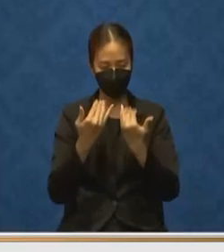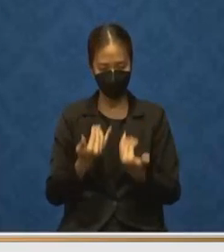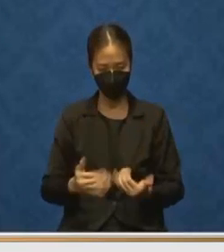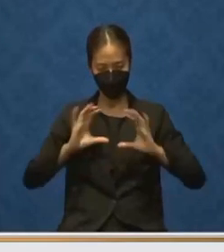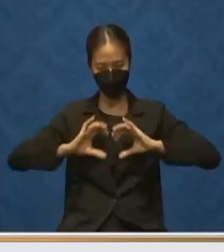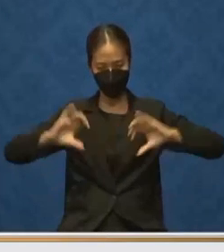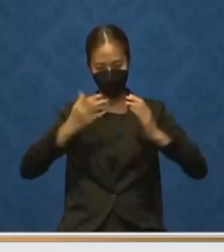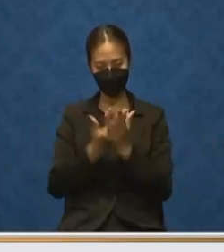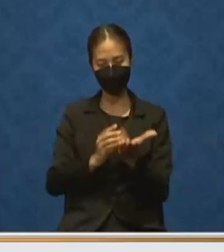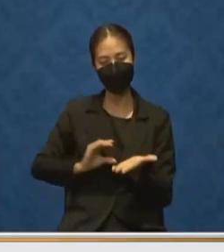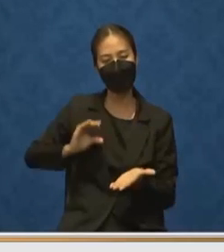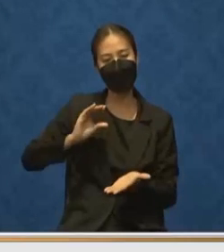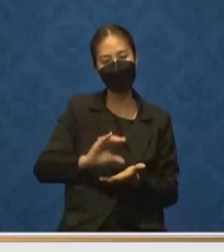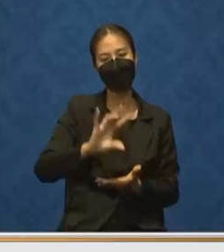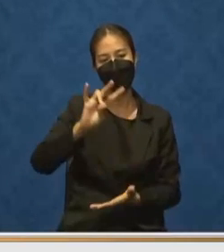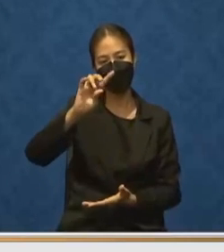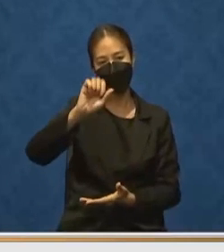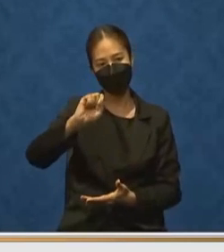นวน